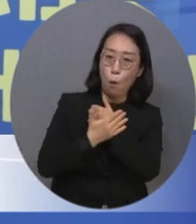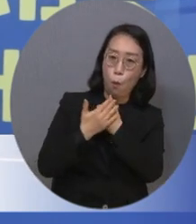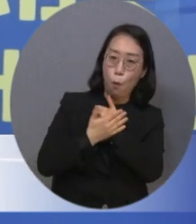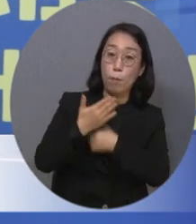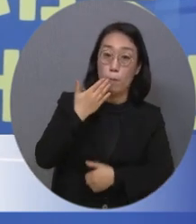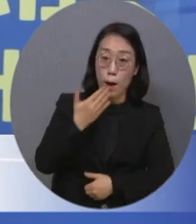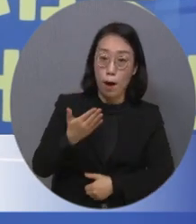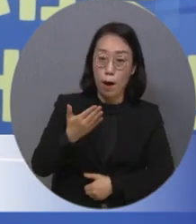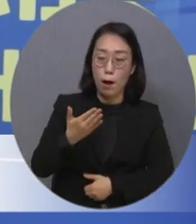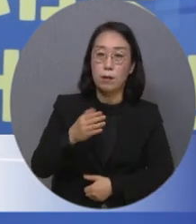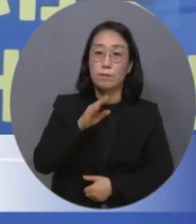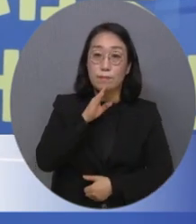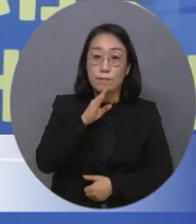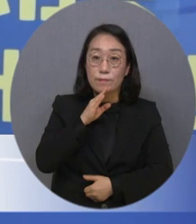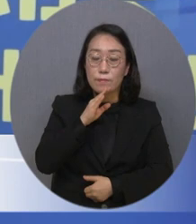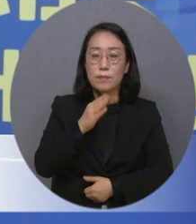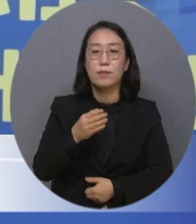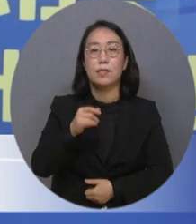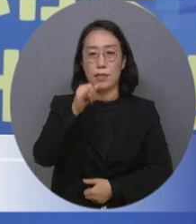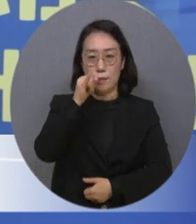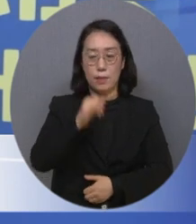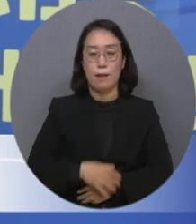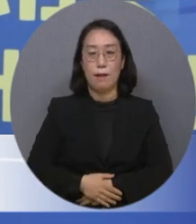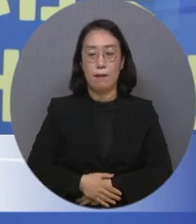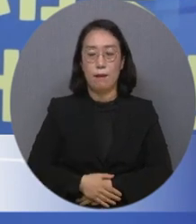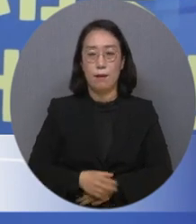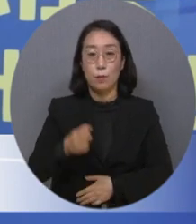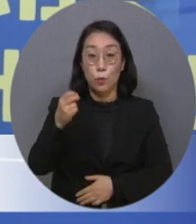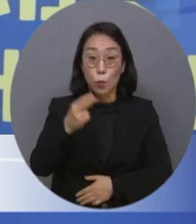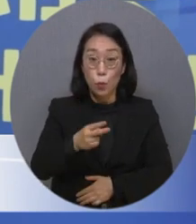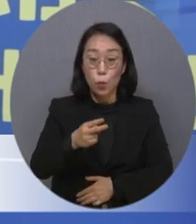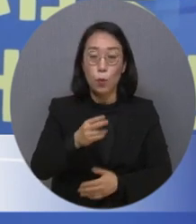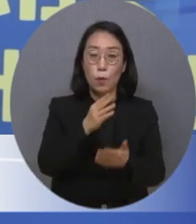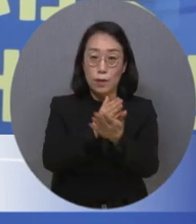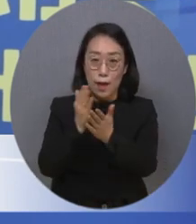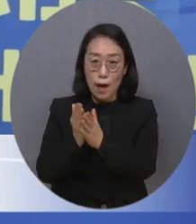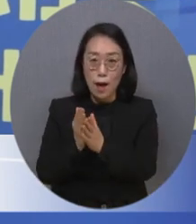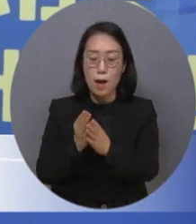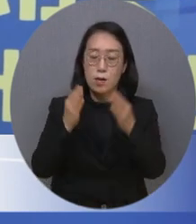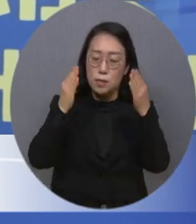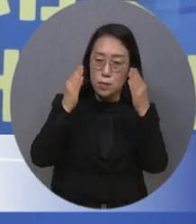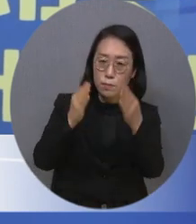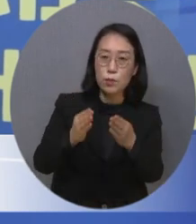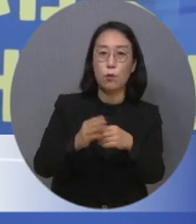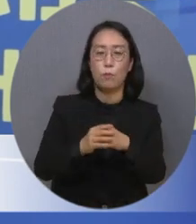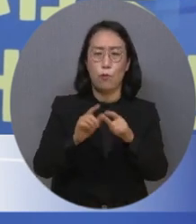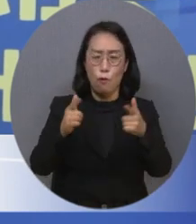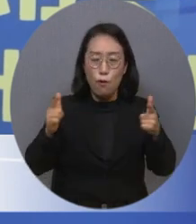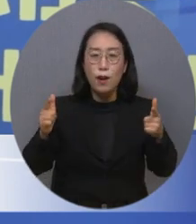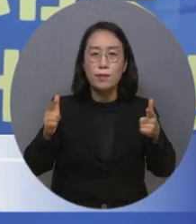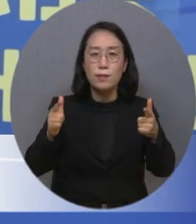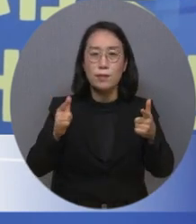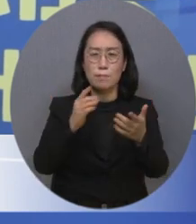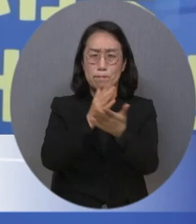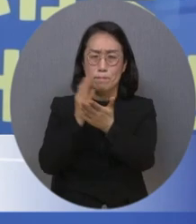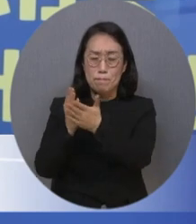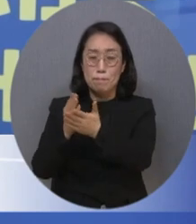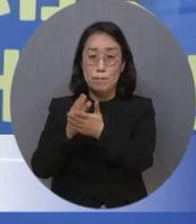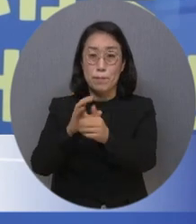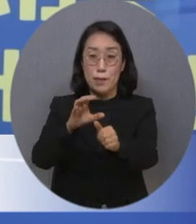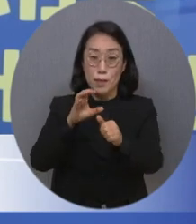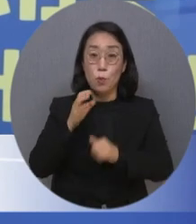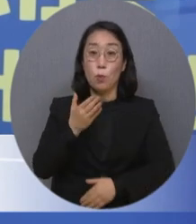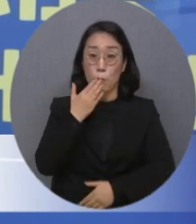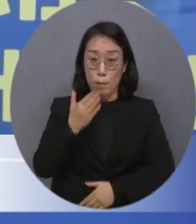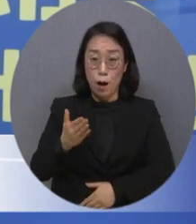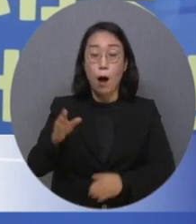있는 마음 케어 프로그램이 되어 있습니다. 그리고 또한 다양한 몰입형 콘텐츠를 통해서 학습